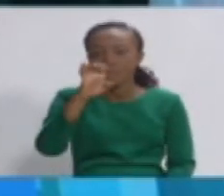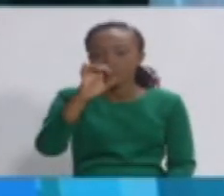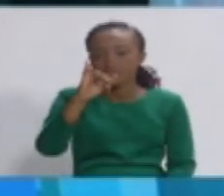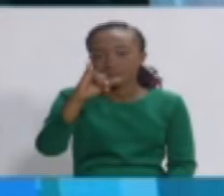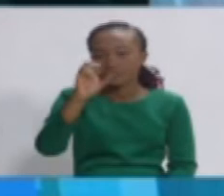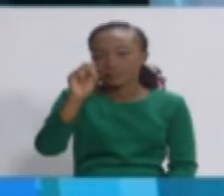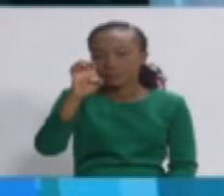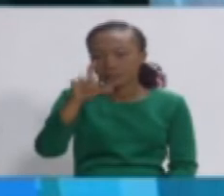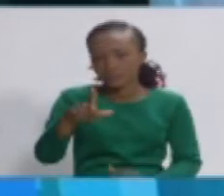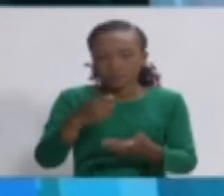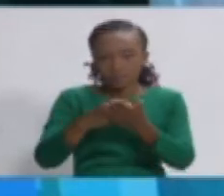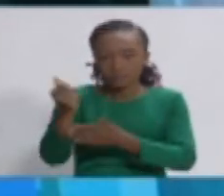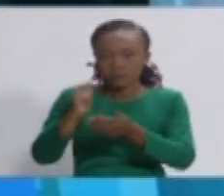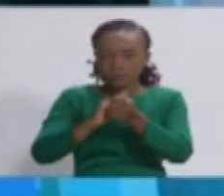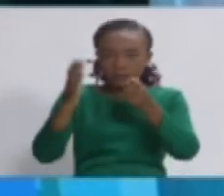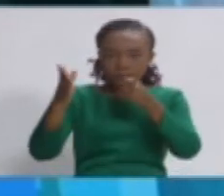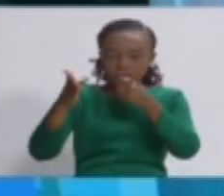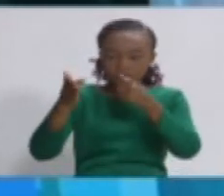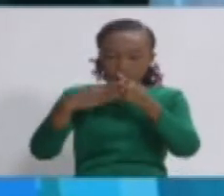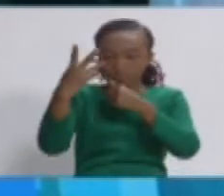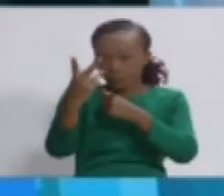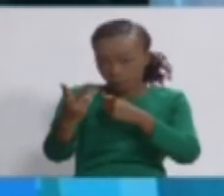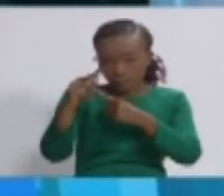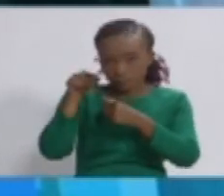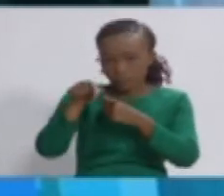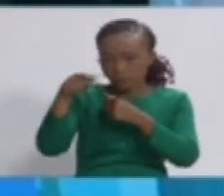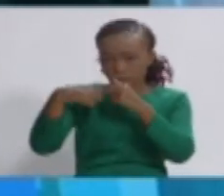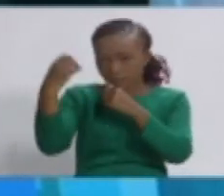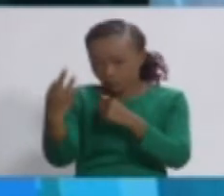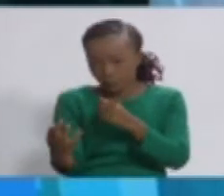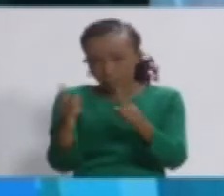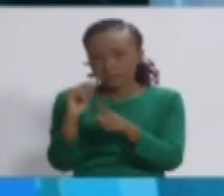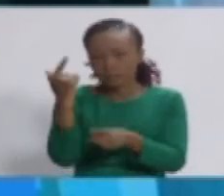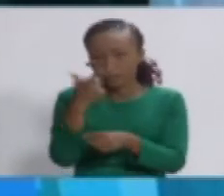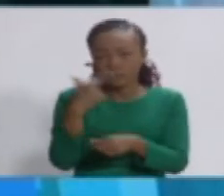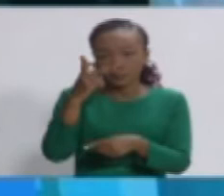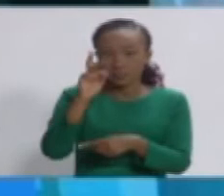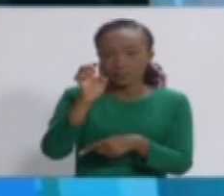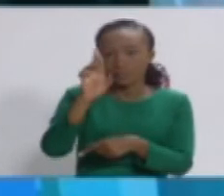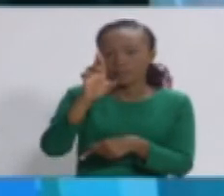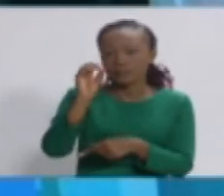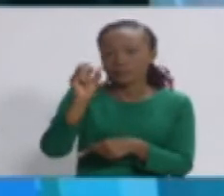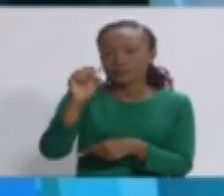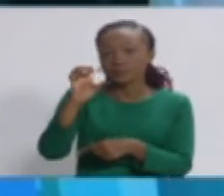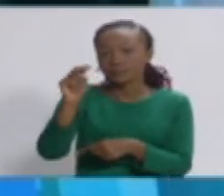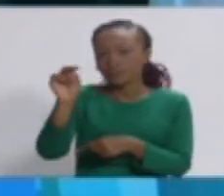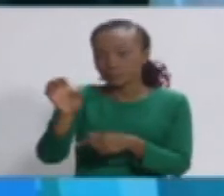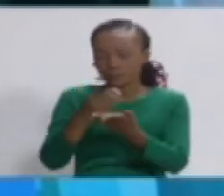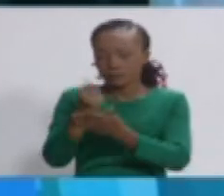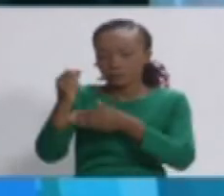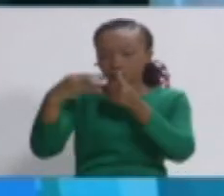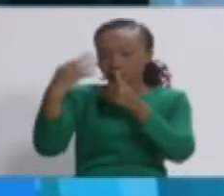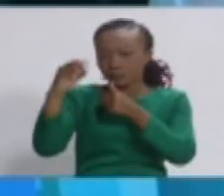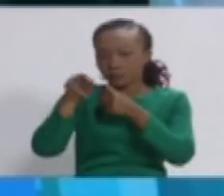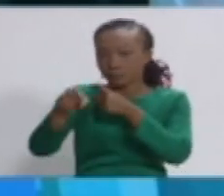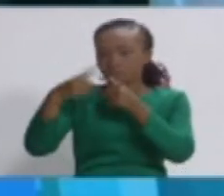shilingi 94 na senti 63, ilhali lita ya mafuta taa sasa itauzwa kwa shilingi 83 na